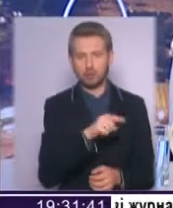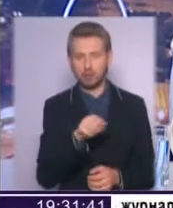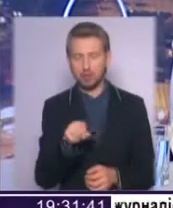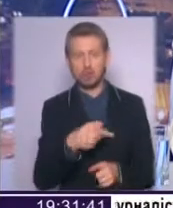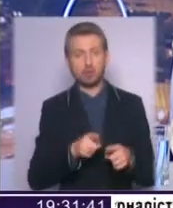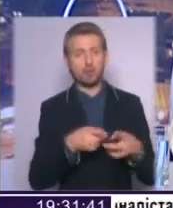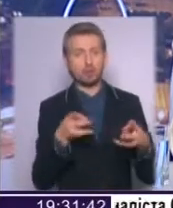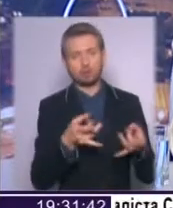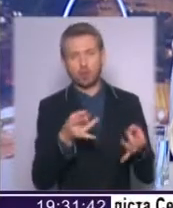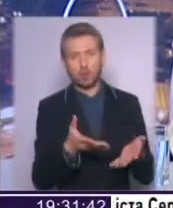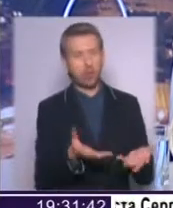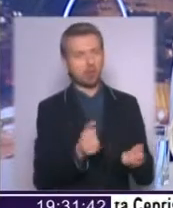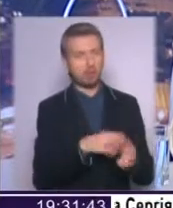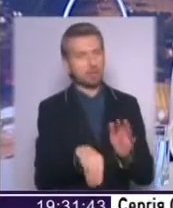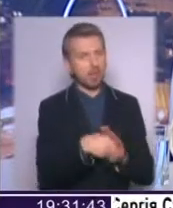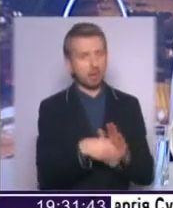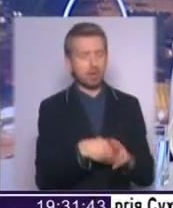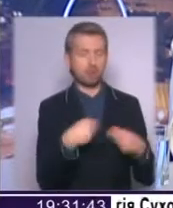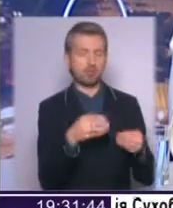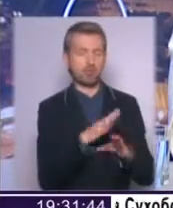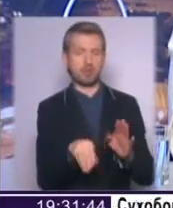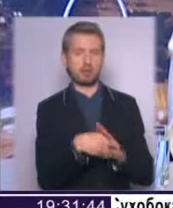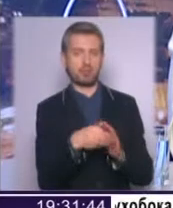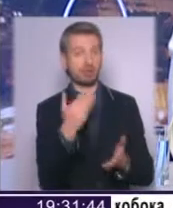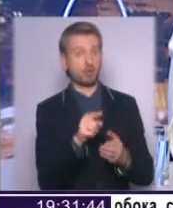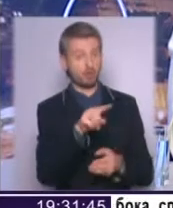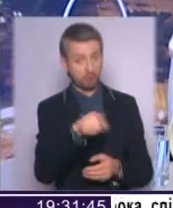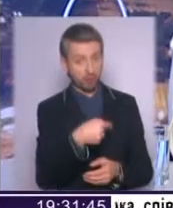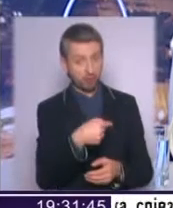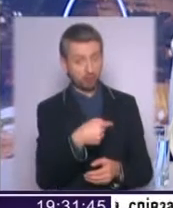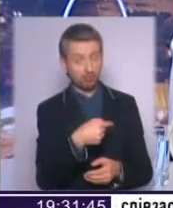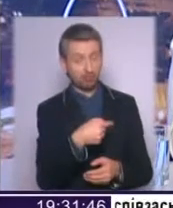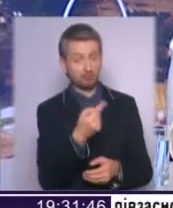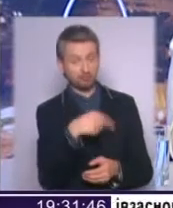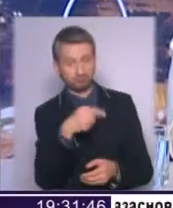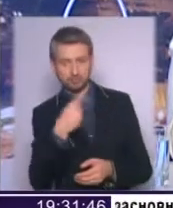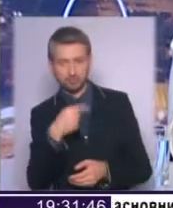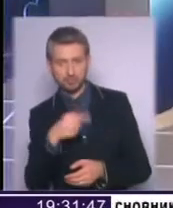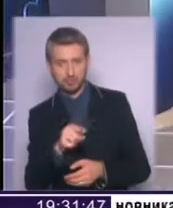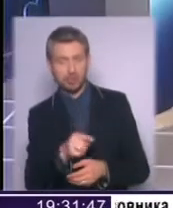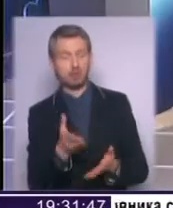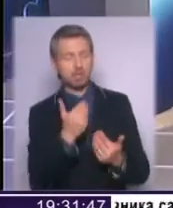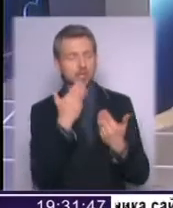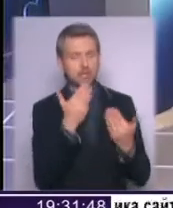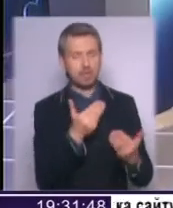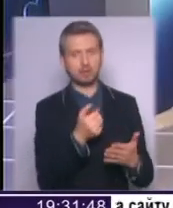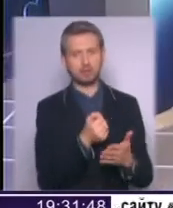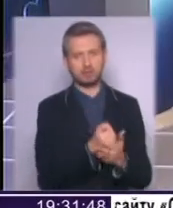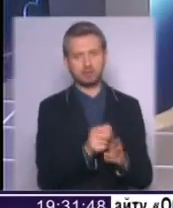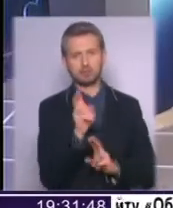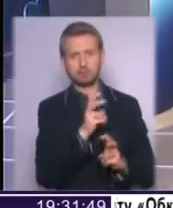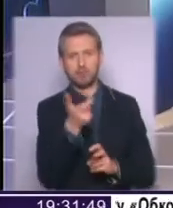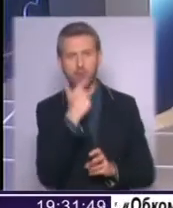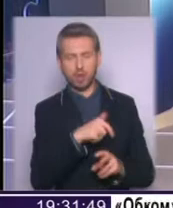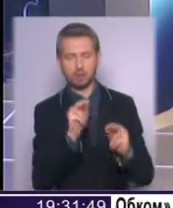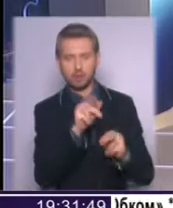Не брати хабарі і не давати хабарі. Якщо від вас вимагають, давайте звертатися до відповідних структур підрозділів, порядних, чесних людей, і